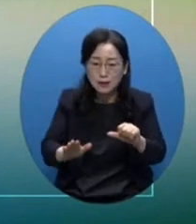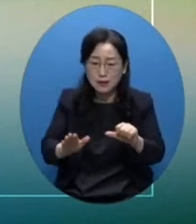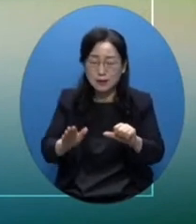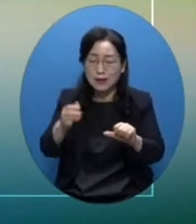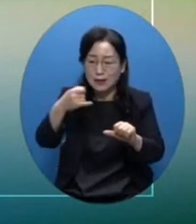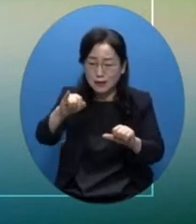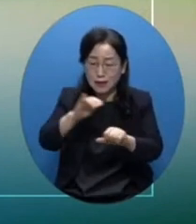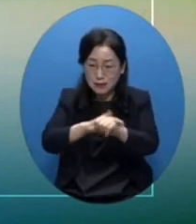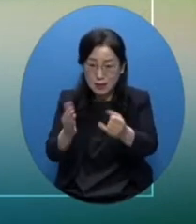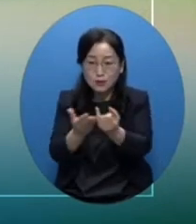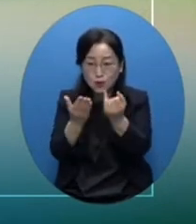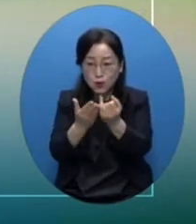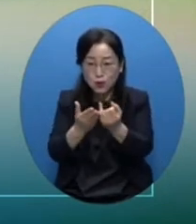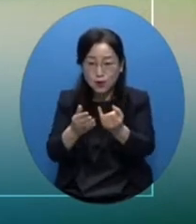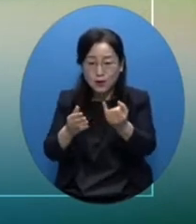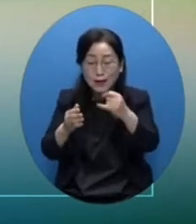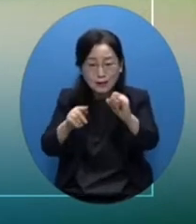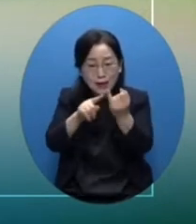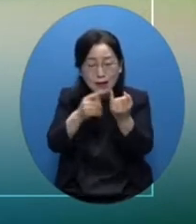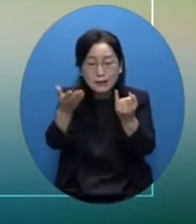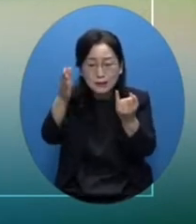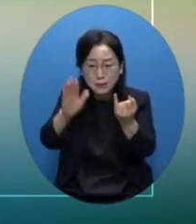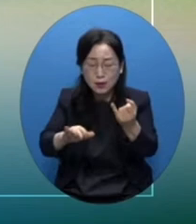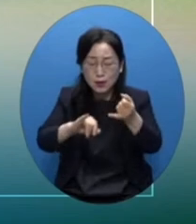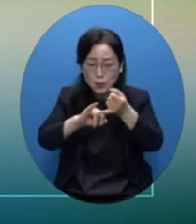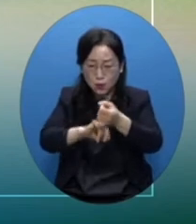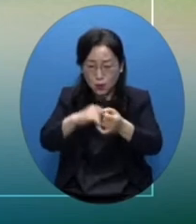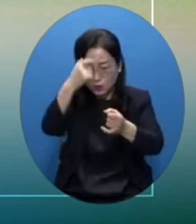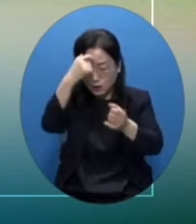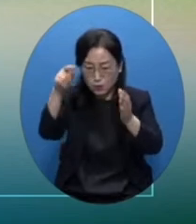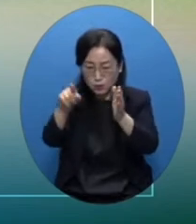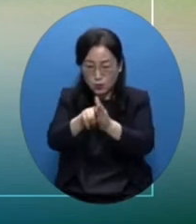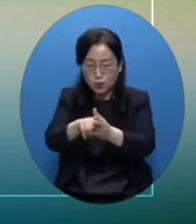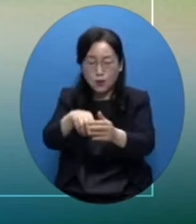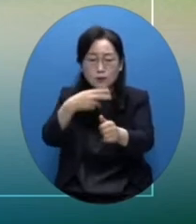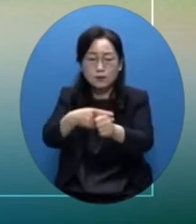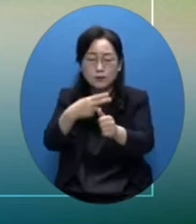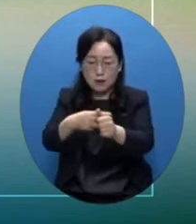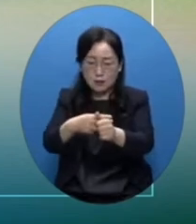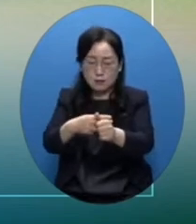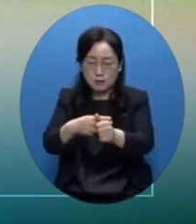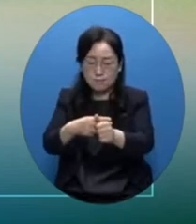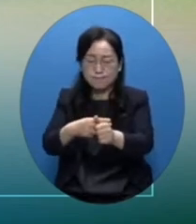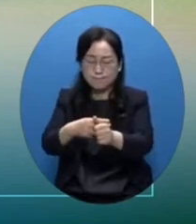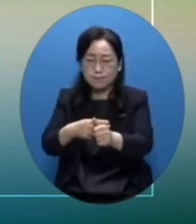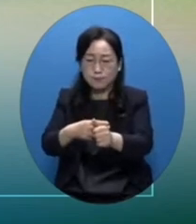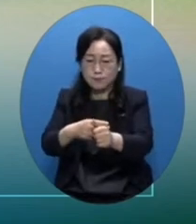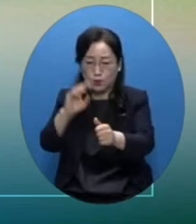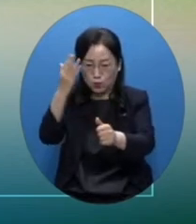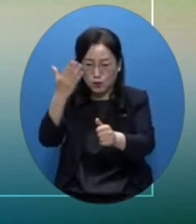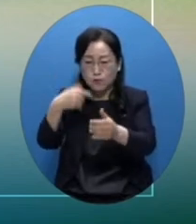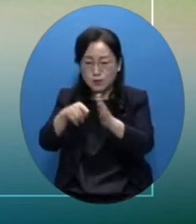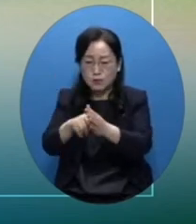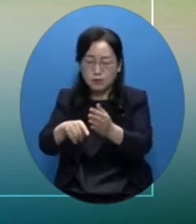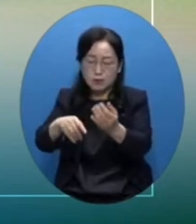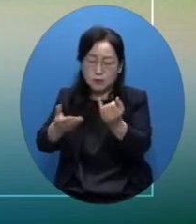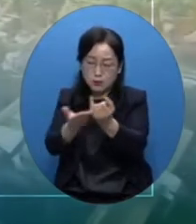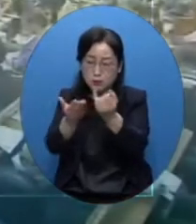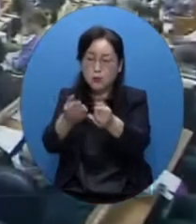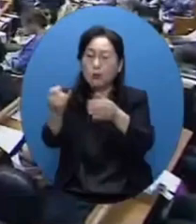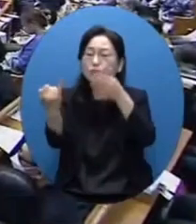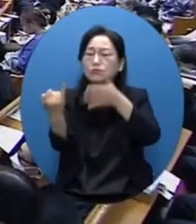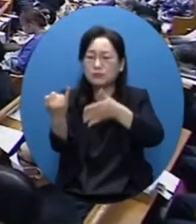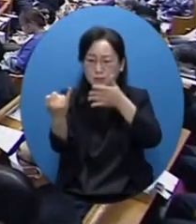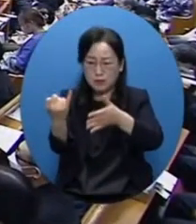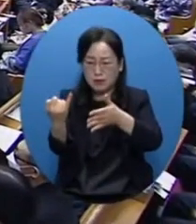산에는 따르지만 꼭 기독교 수정이 되도록 길러주어 하고 남편이 세상을 떠납니다